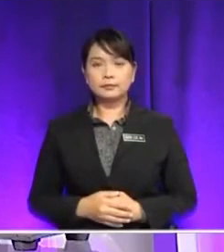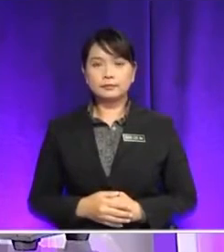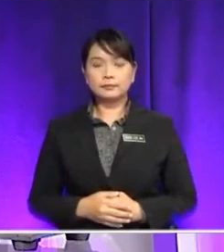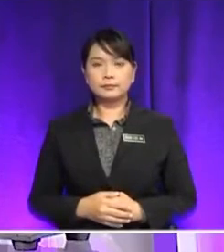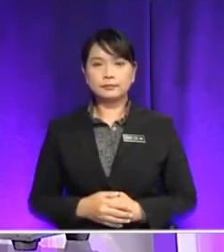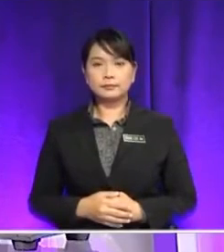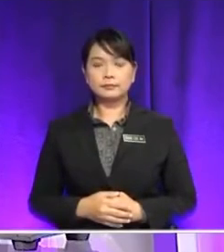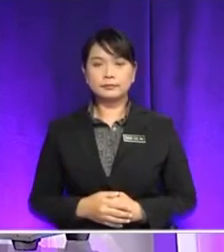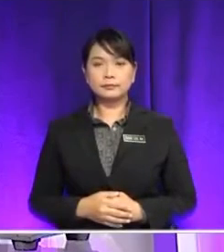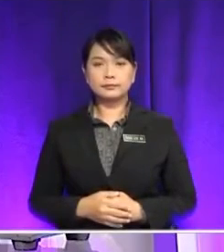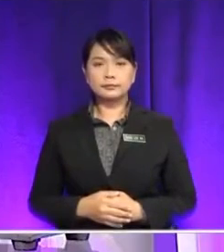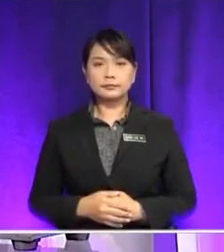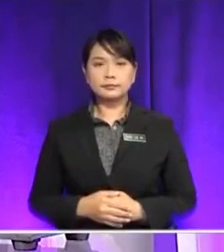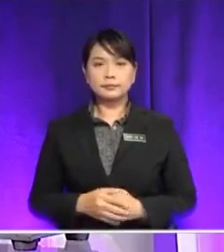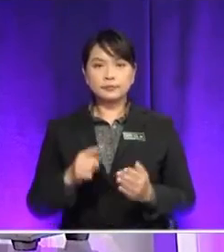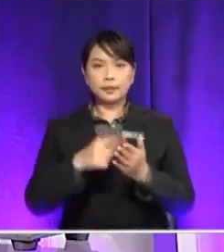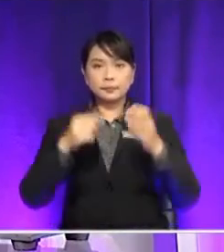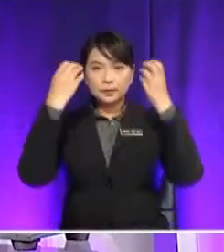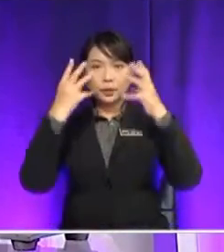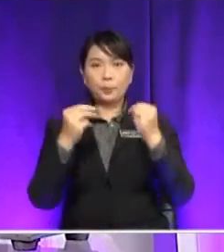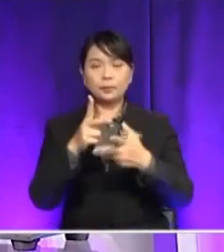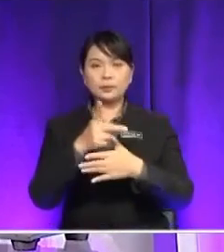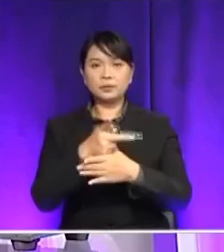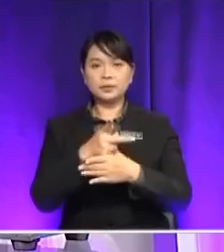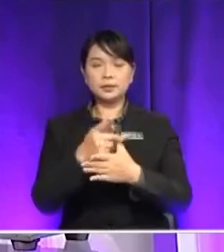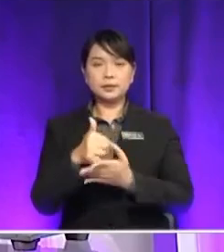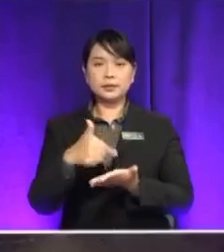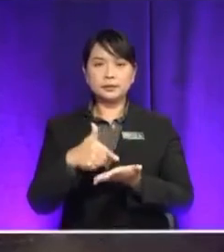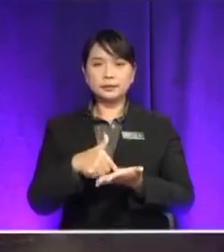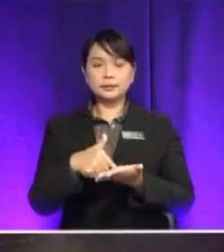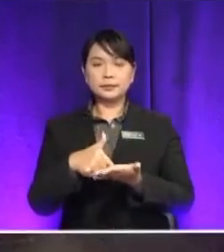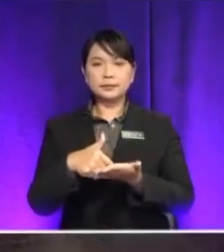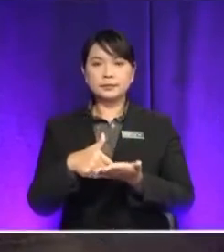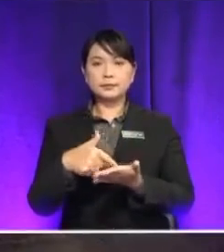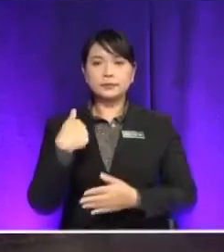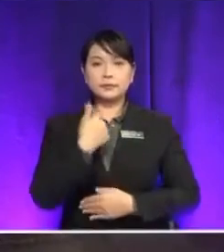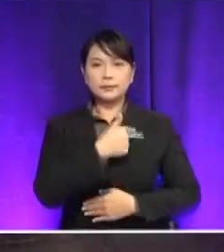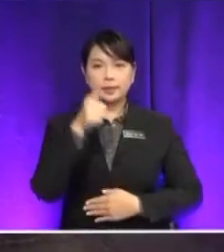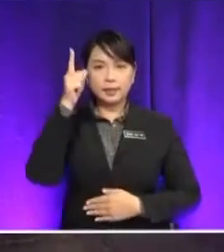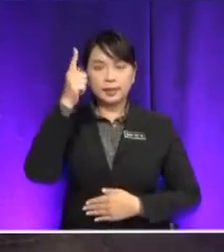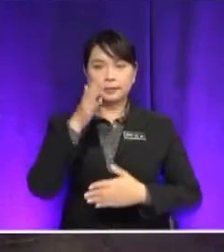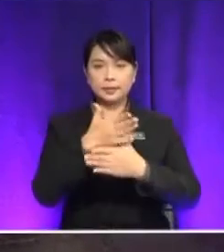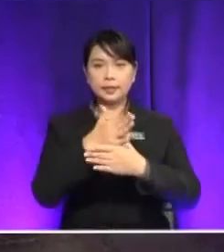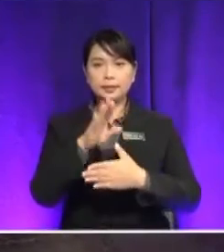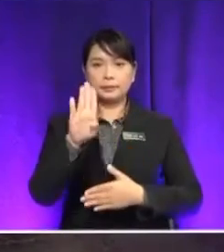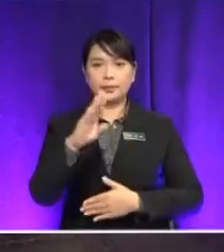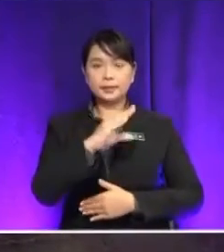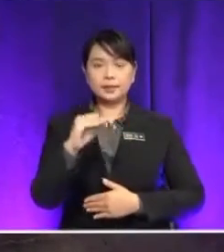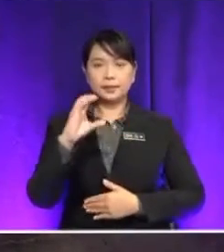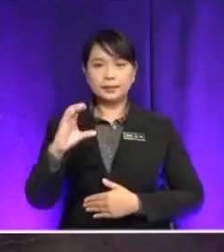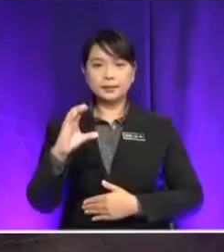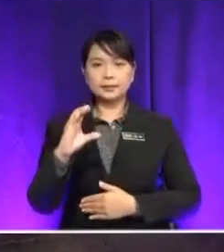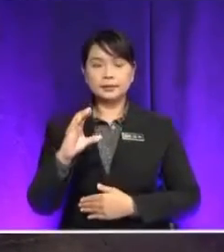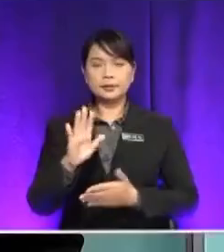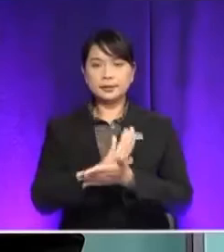rosnizar Oke dengan Oke kita kondisikan untuk bahagian di dan juga silahkan